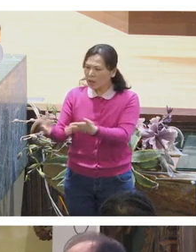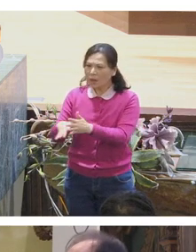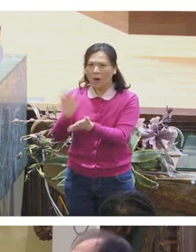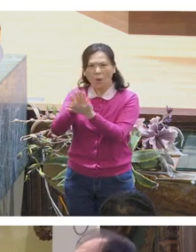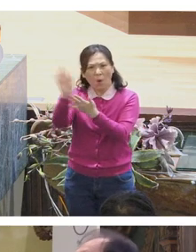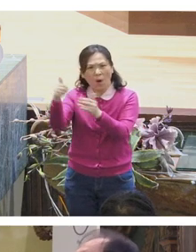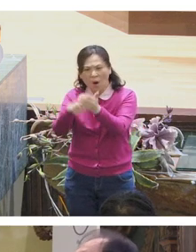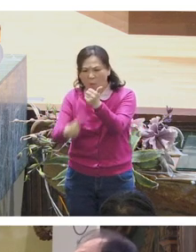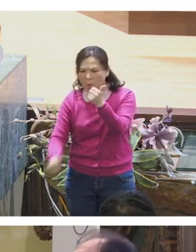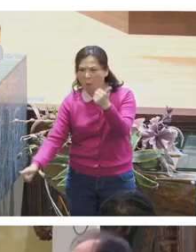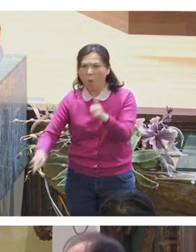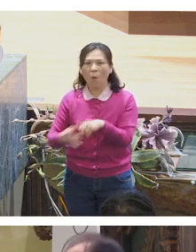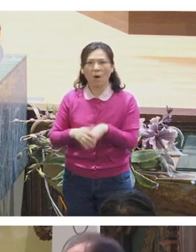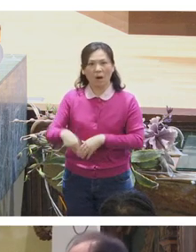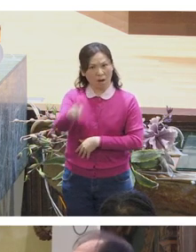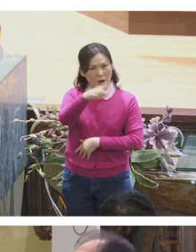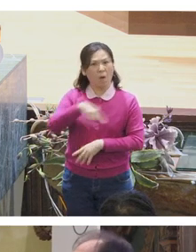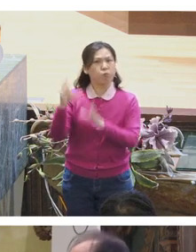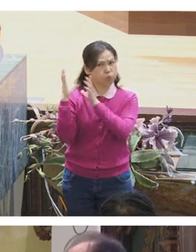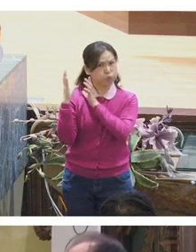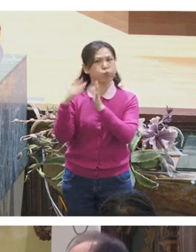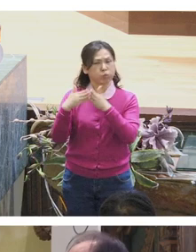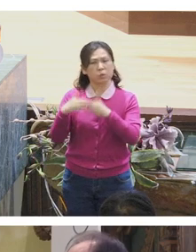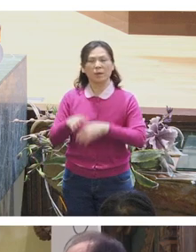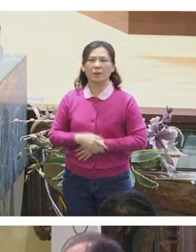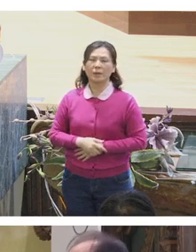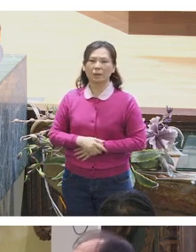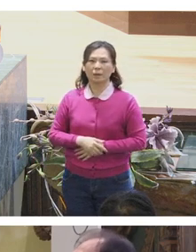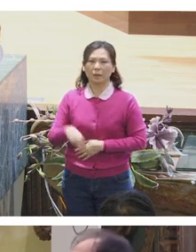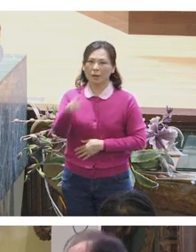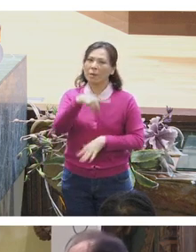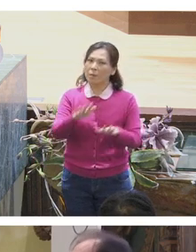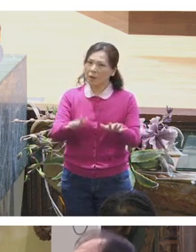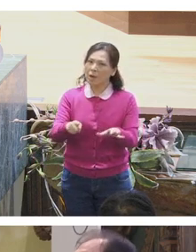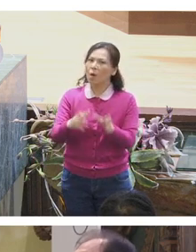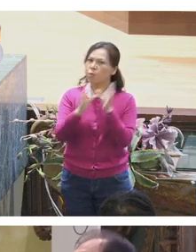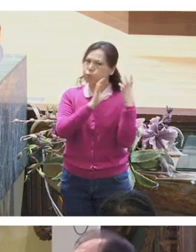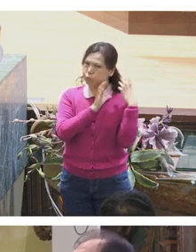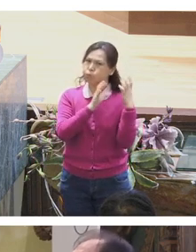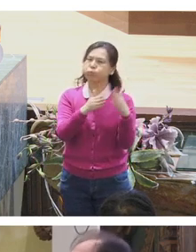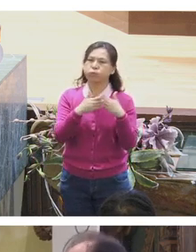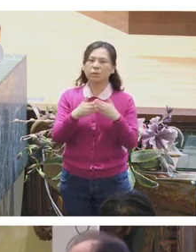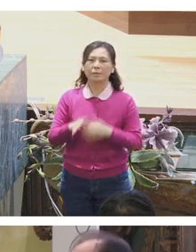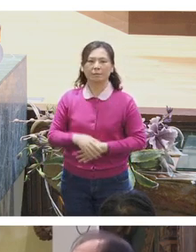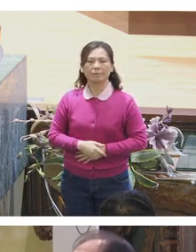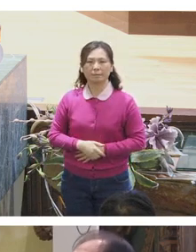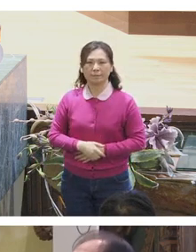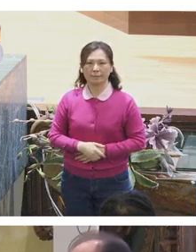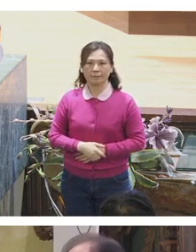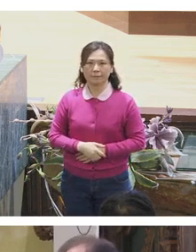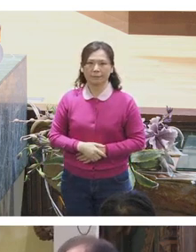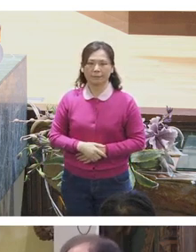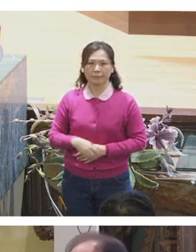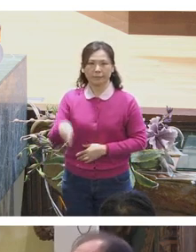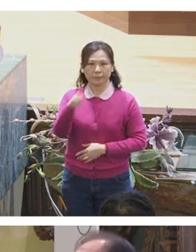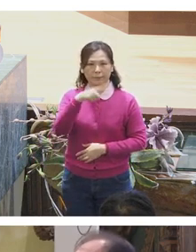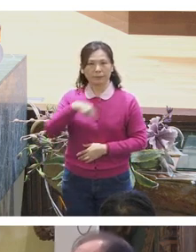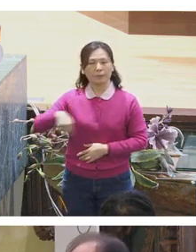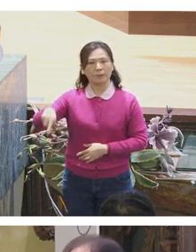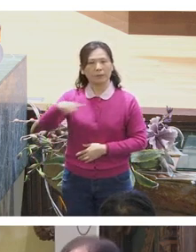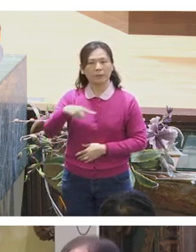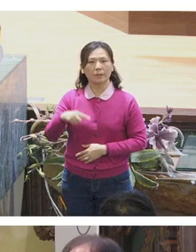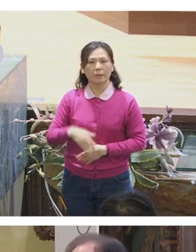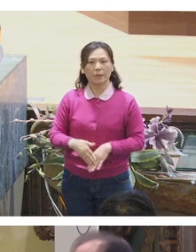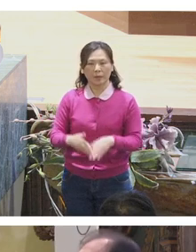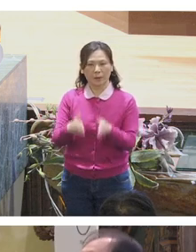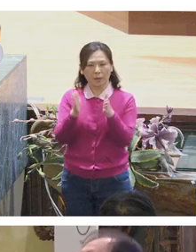有责任感吗？我们有责任尽到我们这一代人的责任吗？所以我们必须